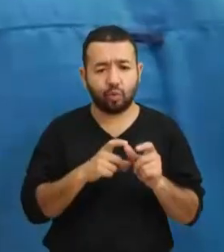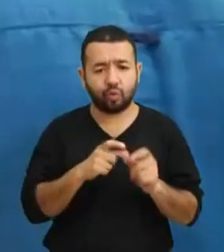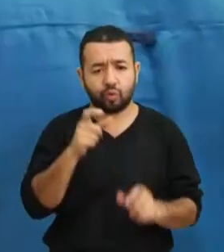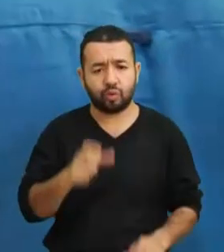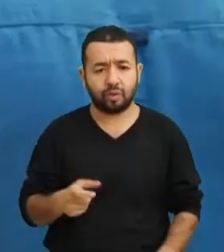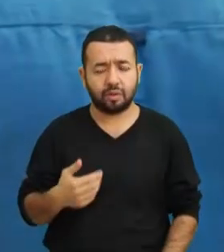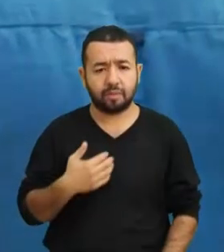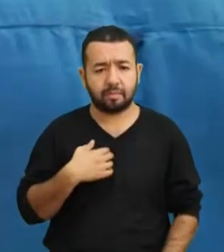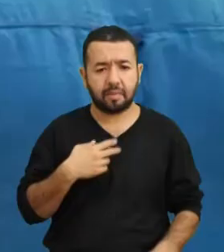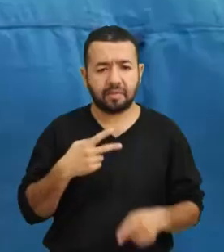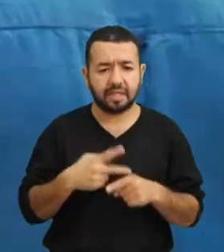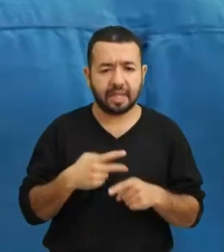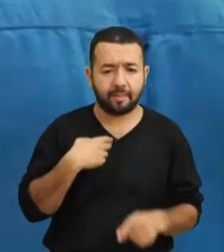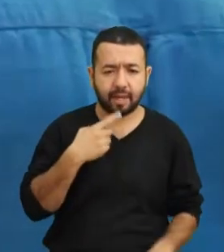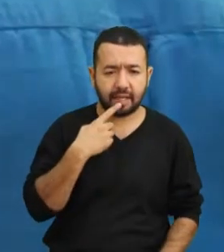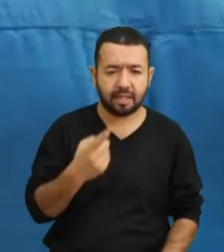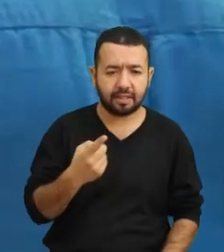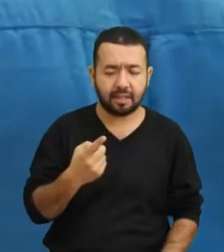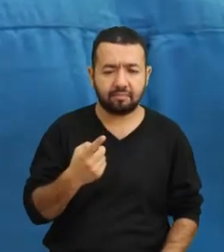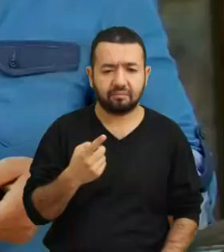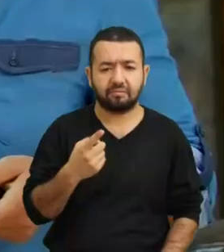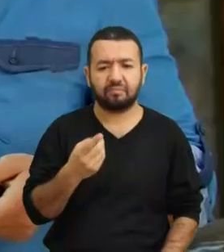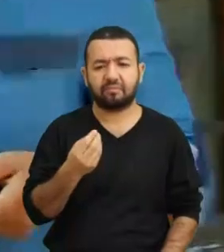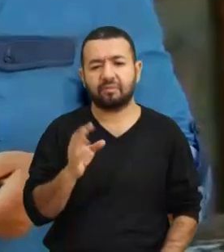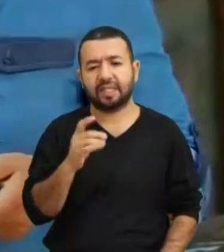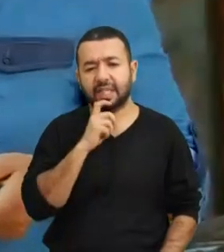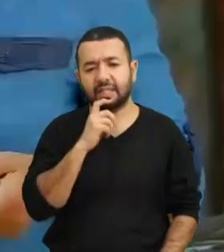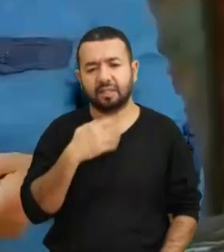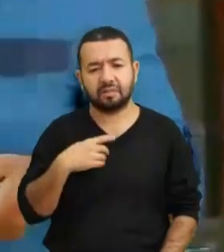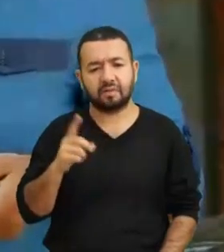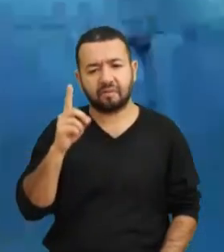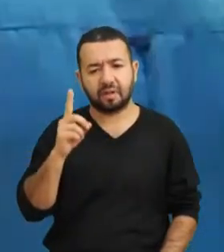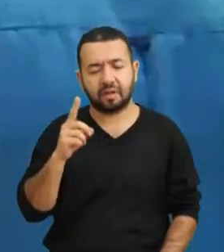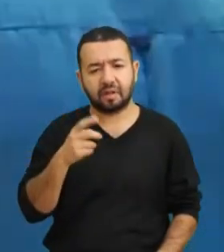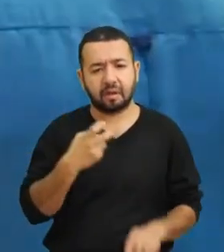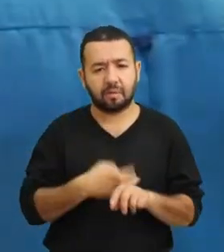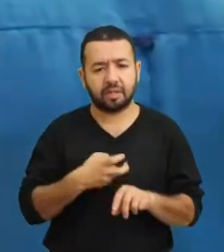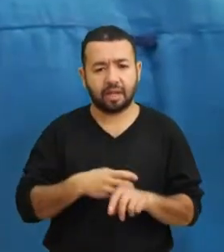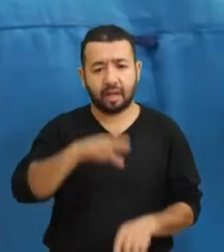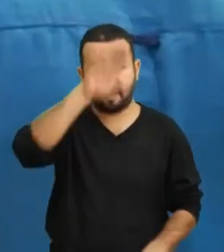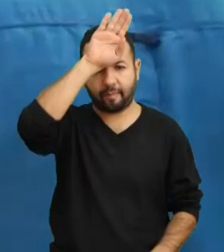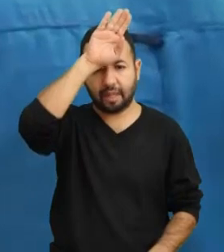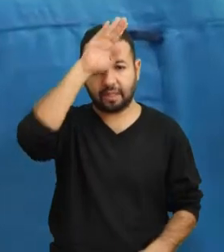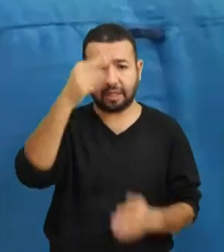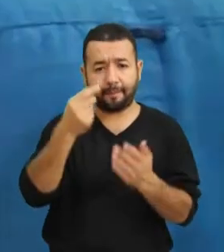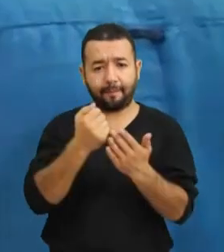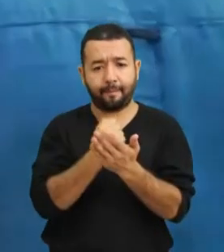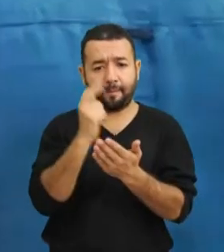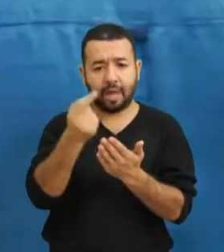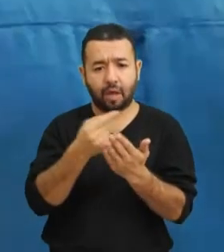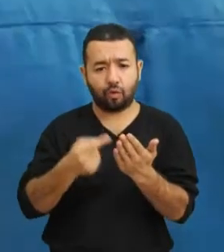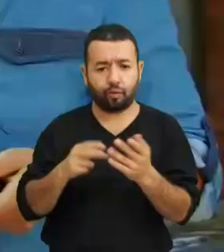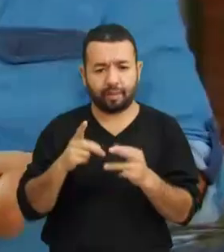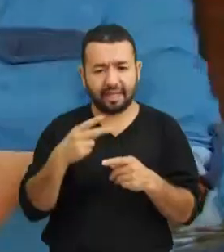Efendim zart desem yani hakaret olur. Vallahi maşallah padişah fermanı gibi. Zarf o